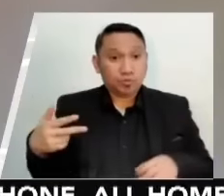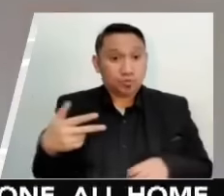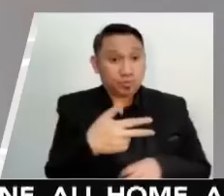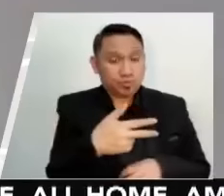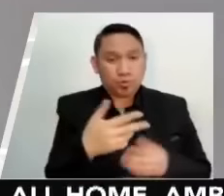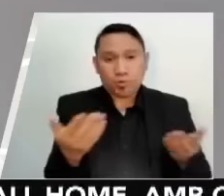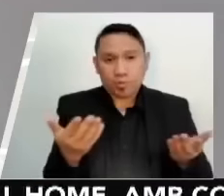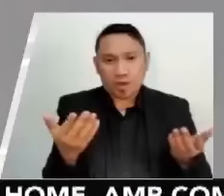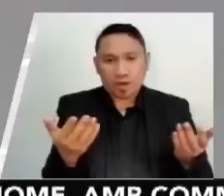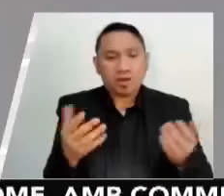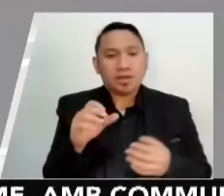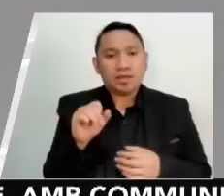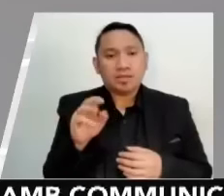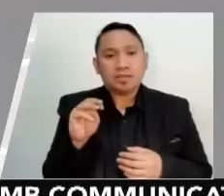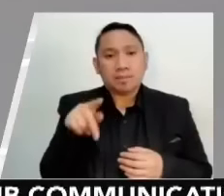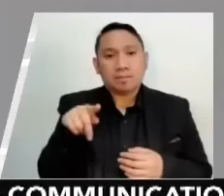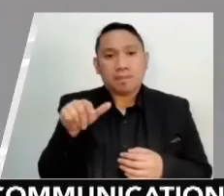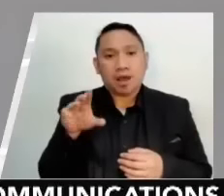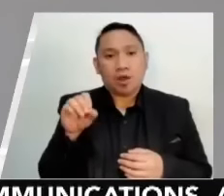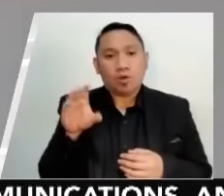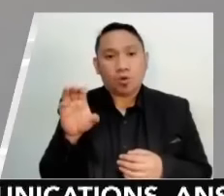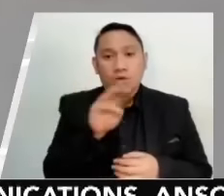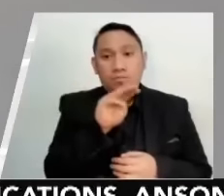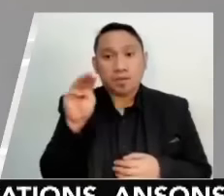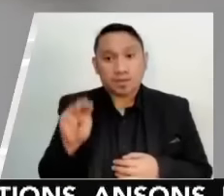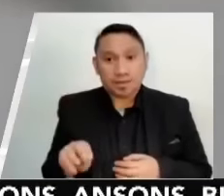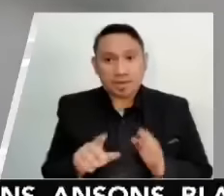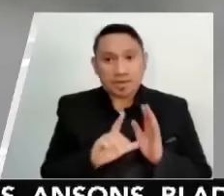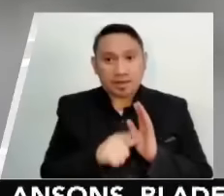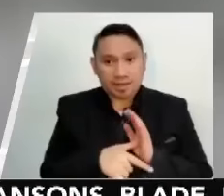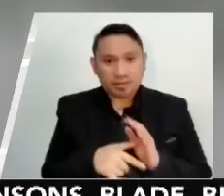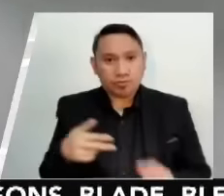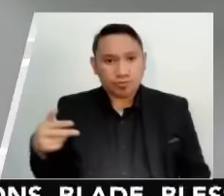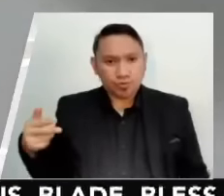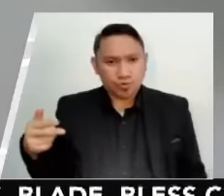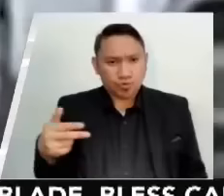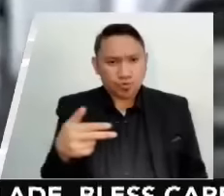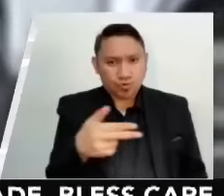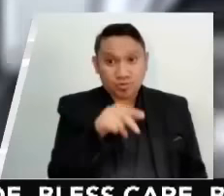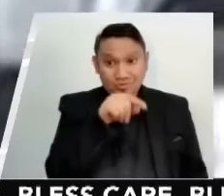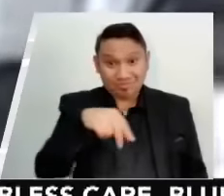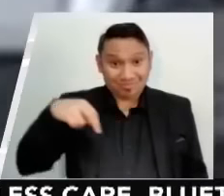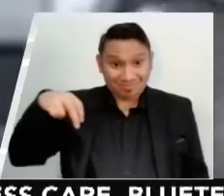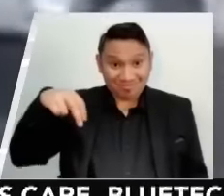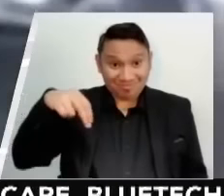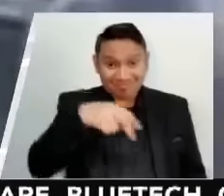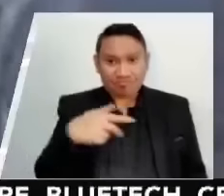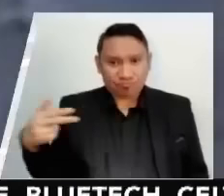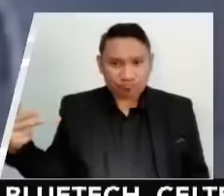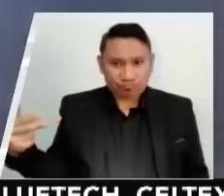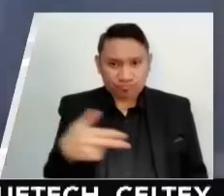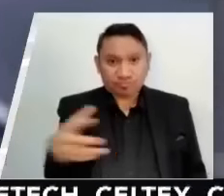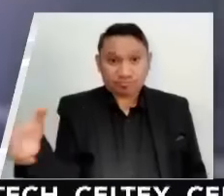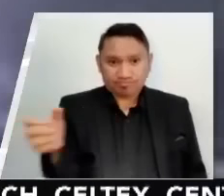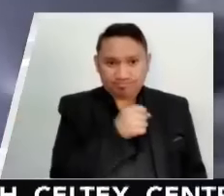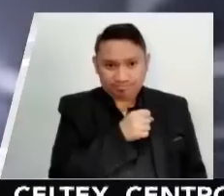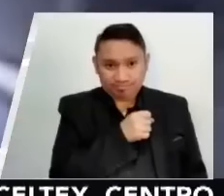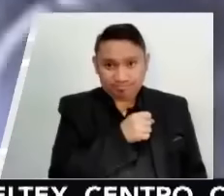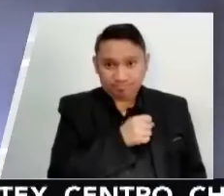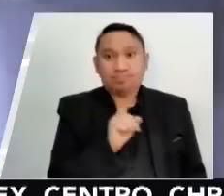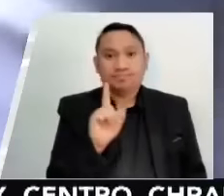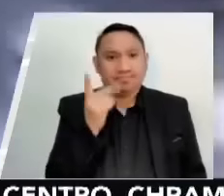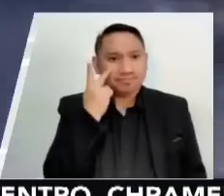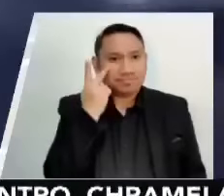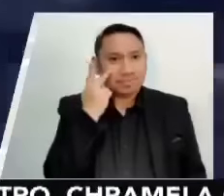Maynila. Maya-maya, umanda ng rider, lumapit sa mga naglalakad mula sa likuran at inagaw ang hawak na mamahaling cellphone